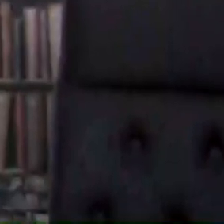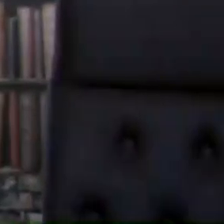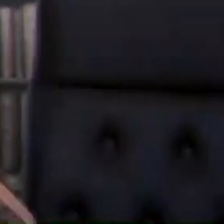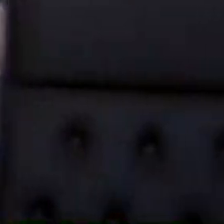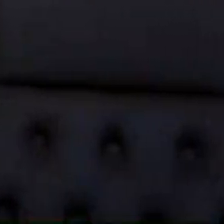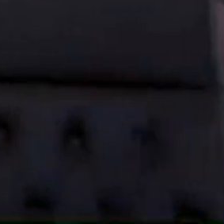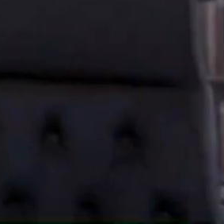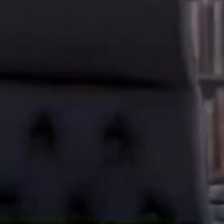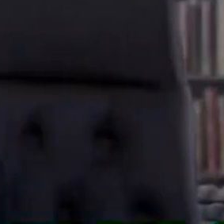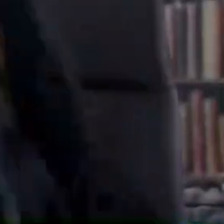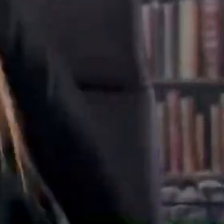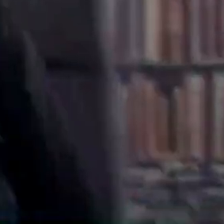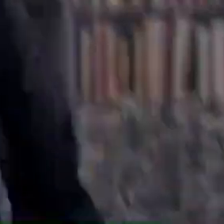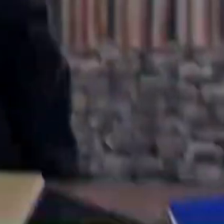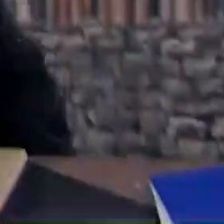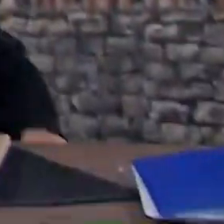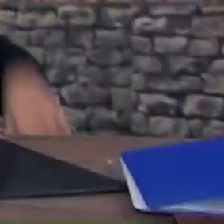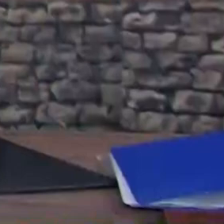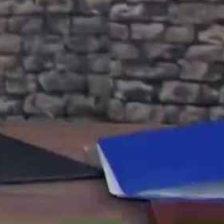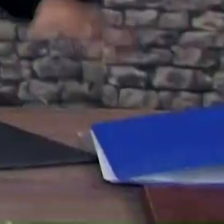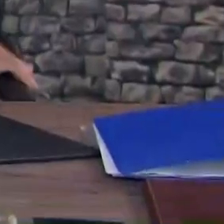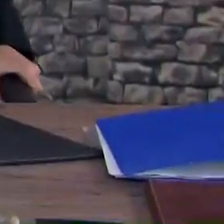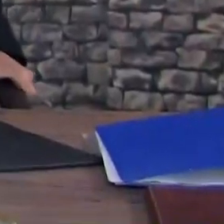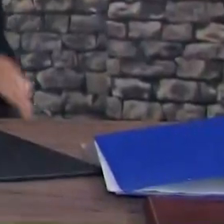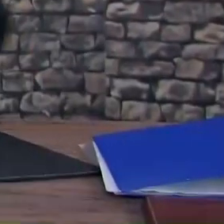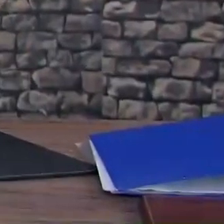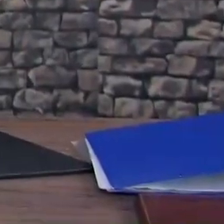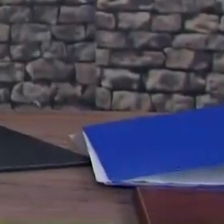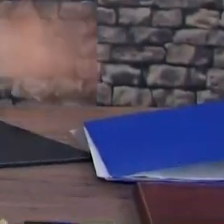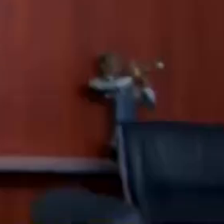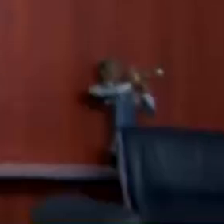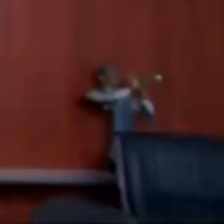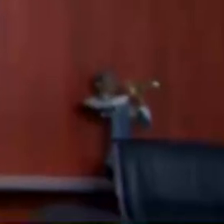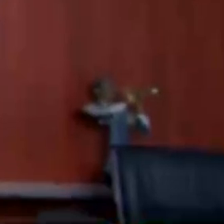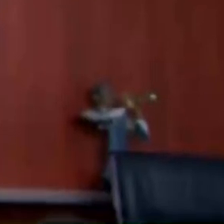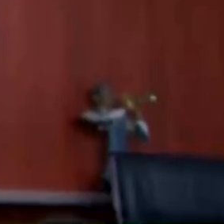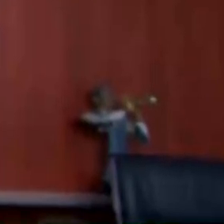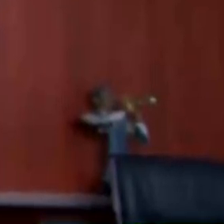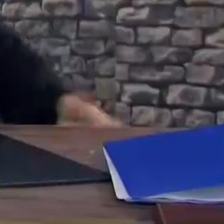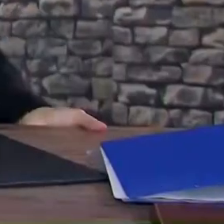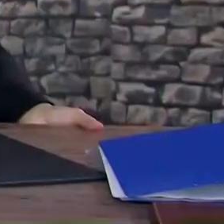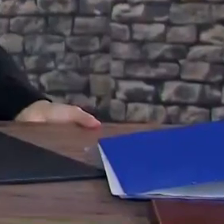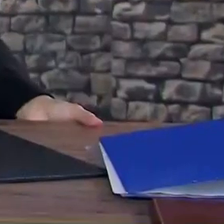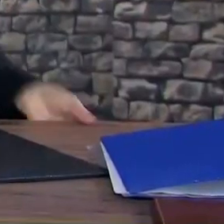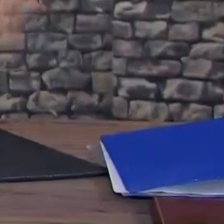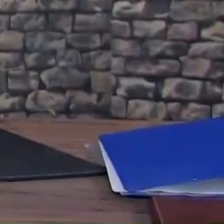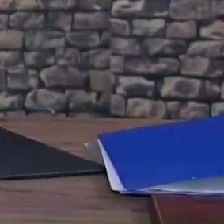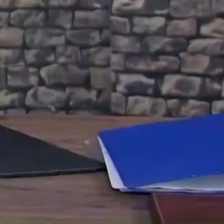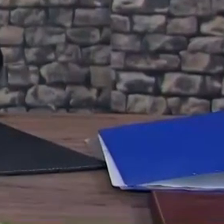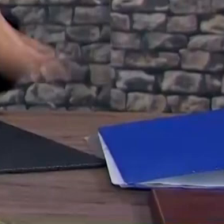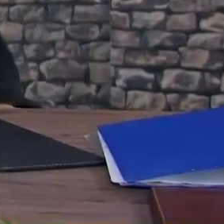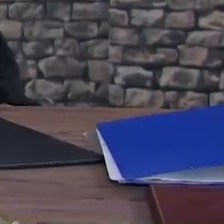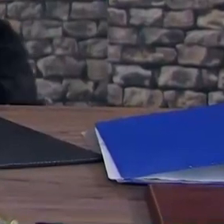masasına kurulmuştu ki sandalyeye geri kaçınca bir irkildi. Toparlanıp masaya çekti kendini. Cavidan ağzı kulaklarında saf